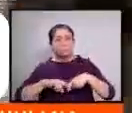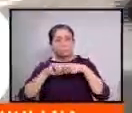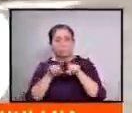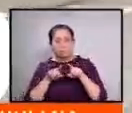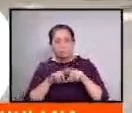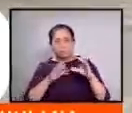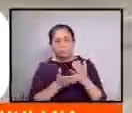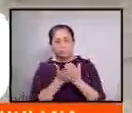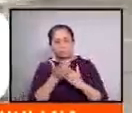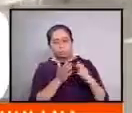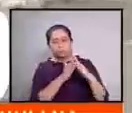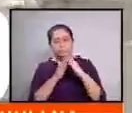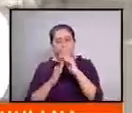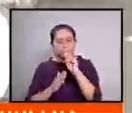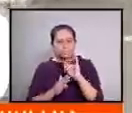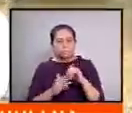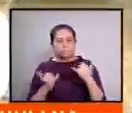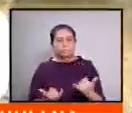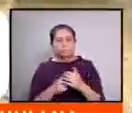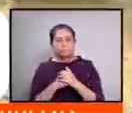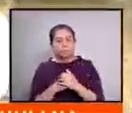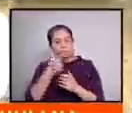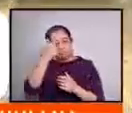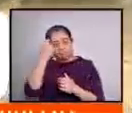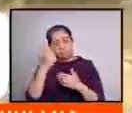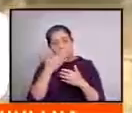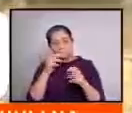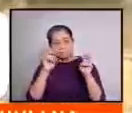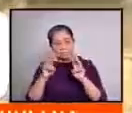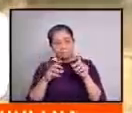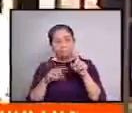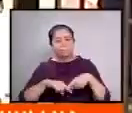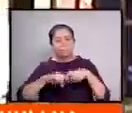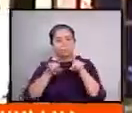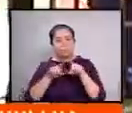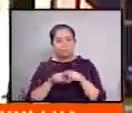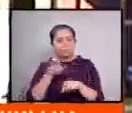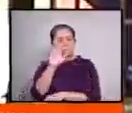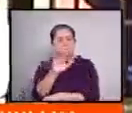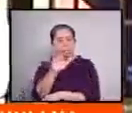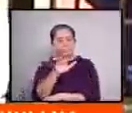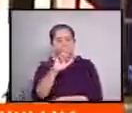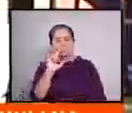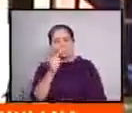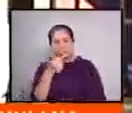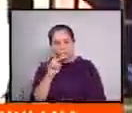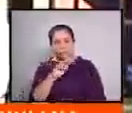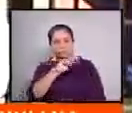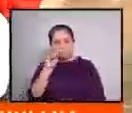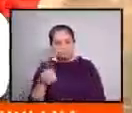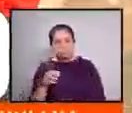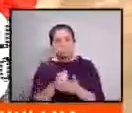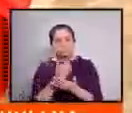ang klase sa ilang bayan ngayong araw. Dahil sa masamang panahon, nagkansela rin ng klase sa hapon ang mga lokal na pamahalaan sa Metro